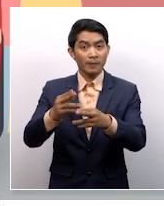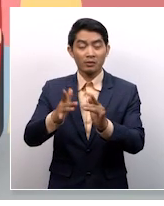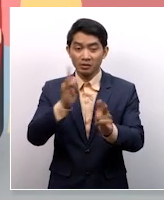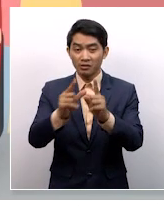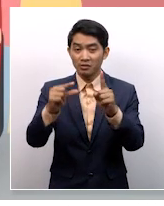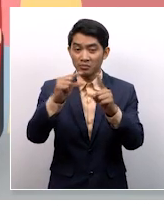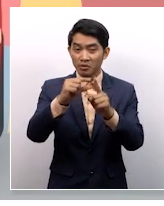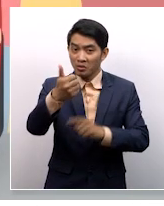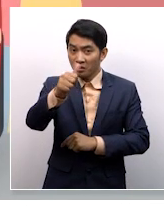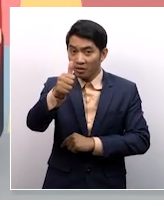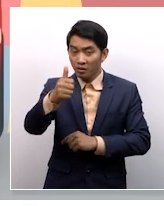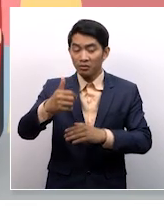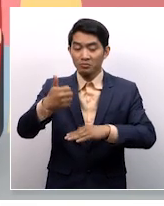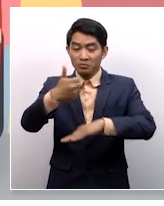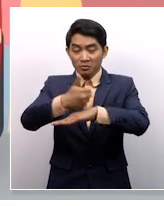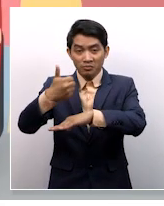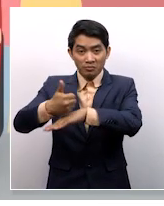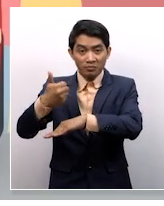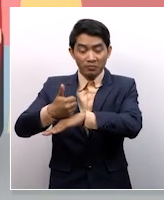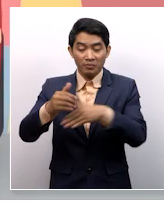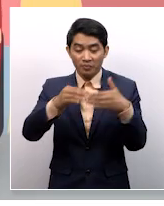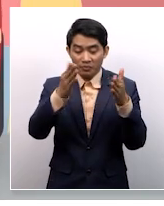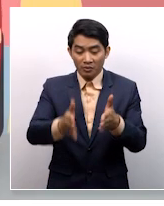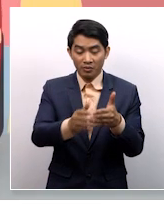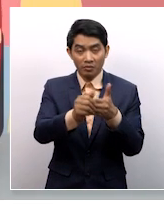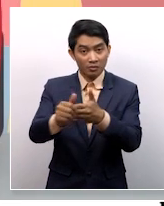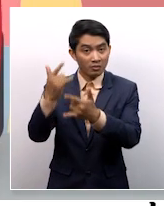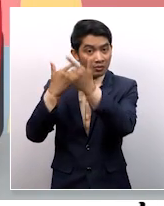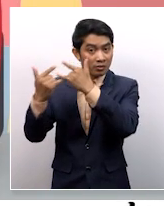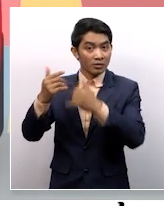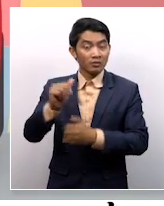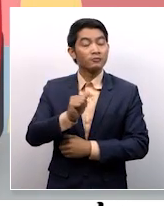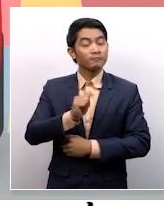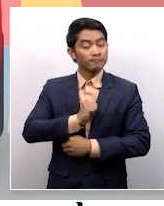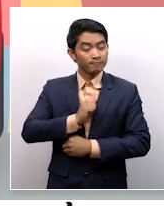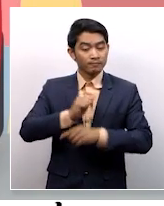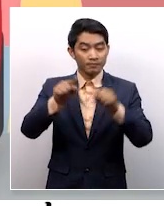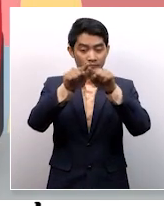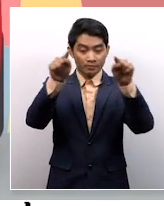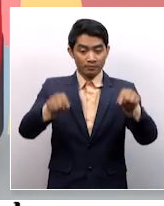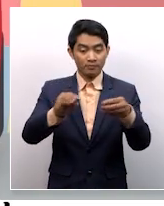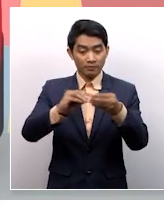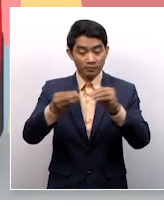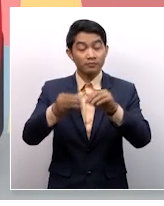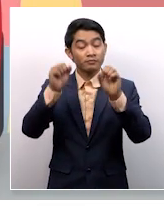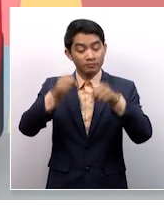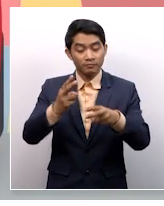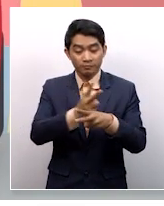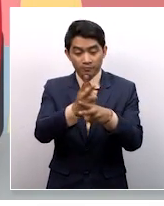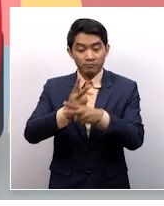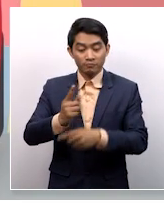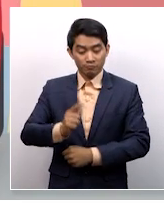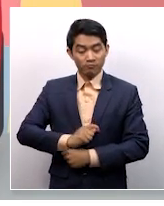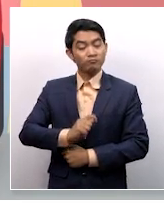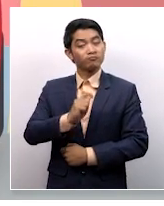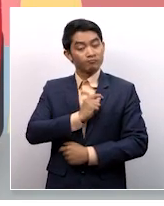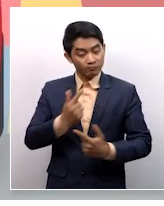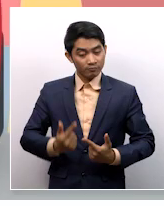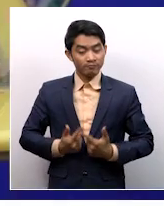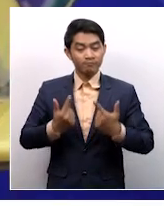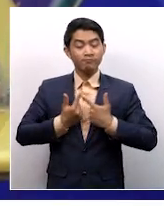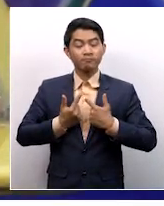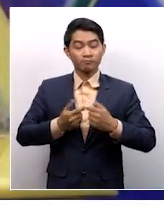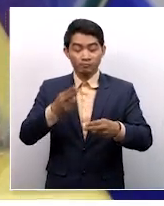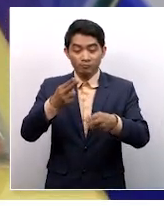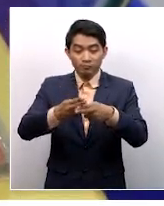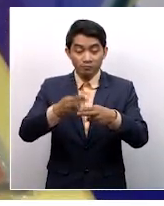លើកលែងតែពាក្យមិនសមរម្យឈ្មោះឋានៈដឹកនាំនិងទីតាំងប្រវត្តិសាស្ត្រផ្លាកលេខពិសេសផ្ទាល់ខ្លួននេះអ្នកដែលទិញអាចរក្សាទុកពេញមួយជីវិត